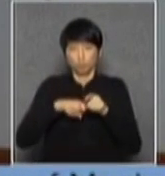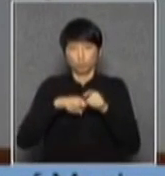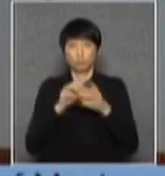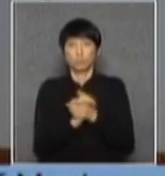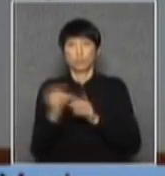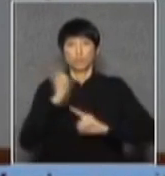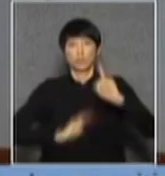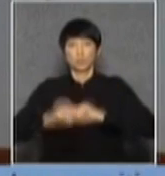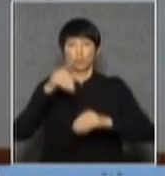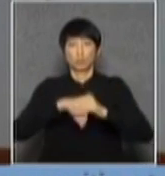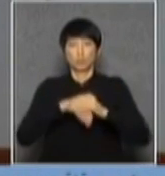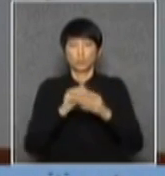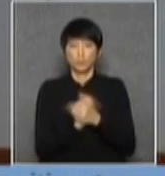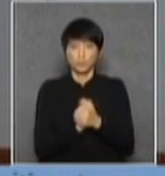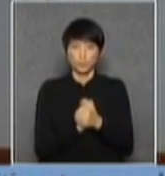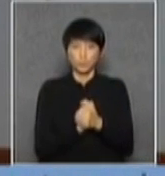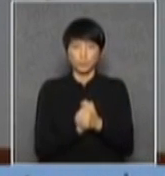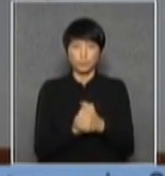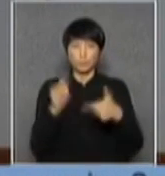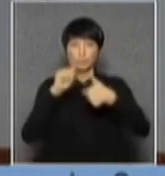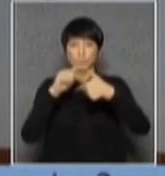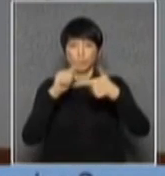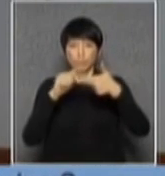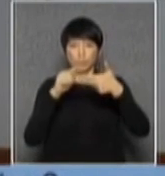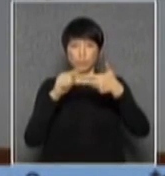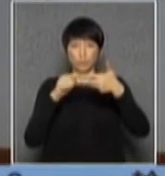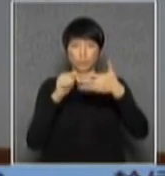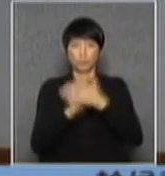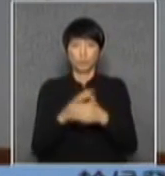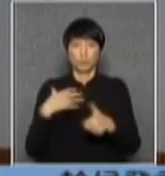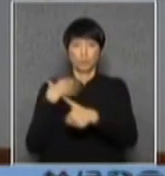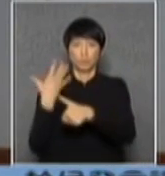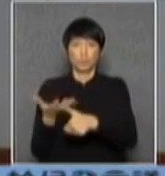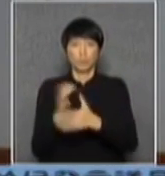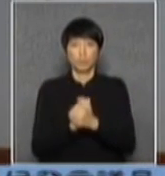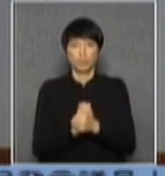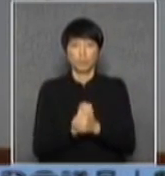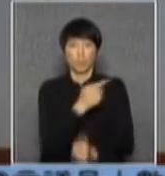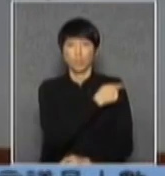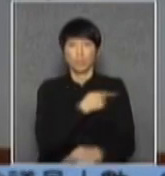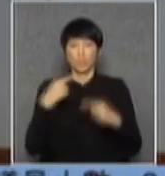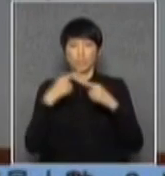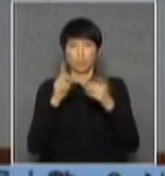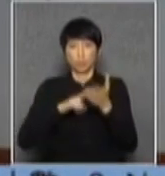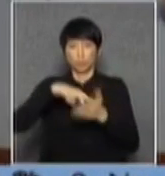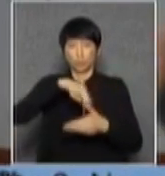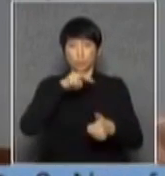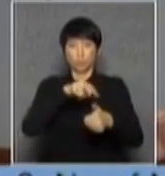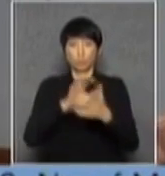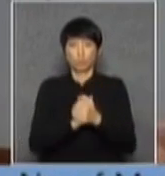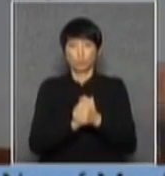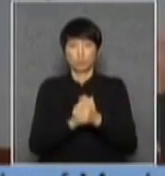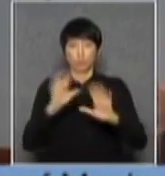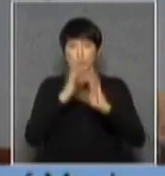由投资。嗱，呢五大原则，仲有委任经理人独立管理，全部都系喺个公帑